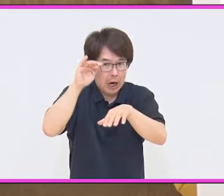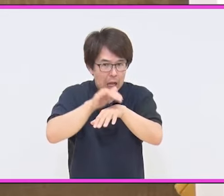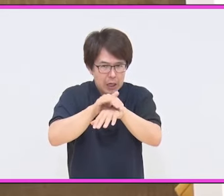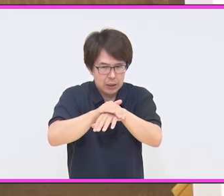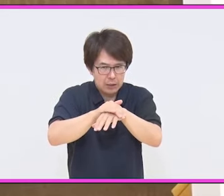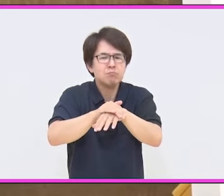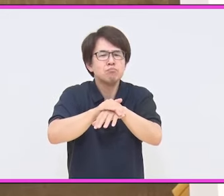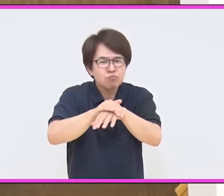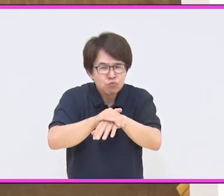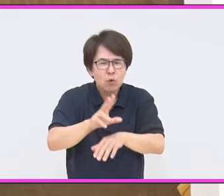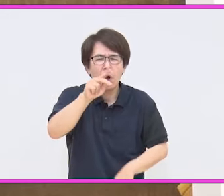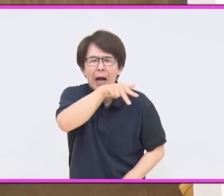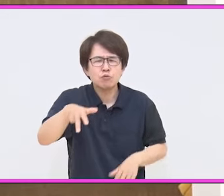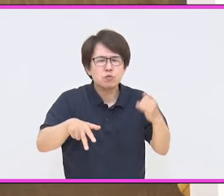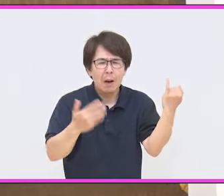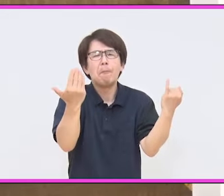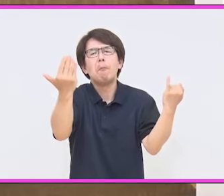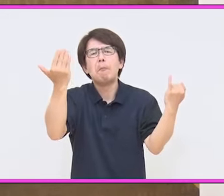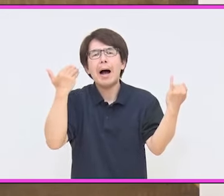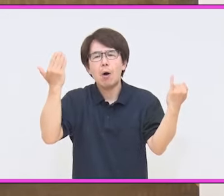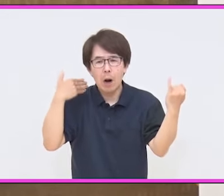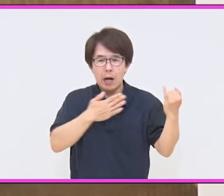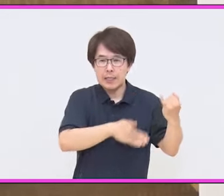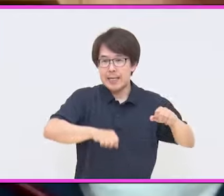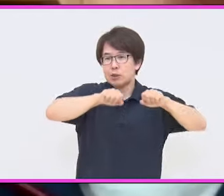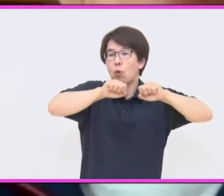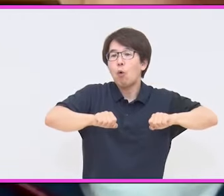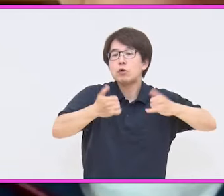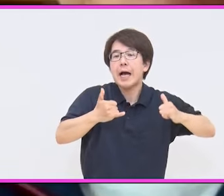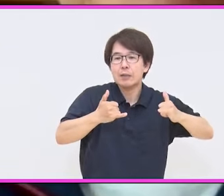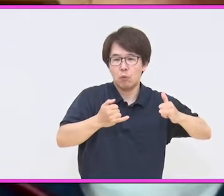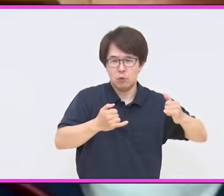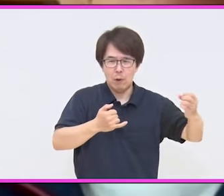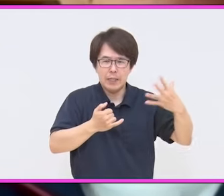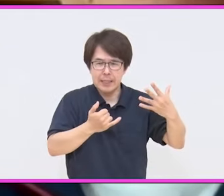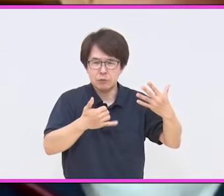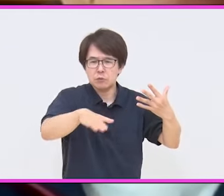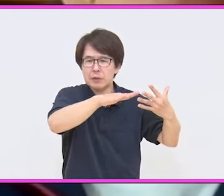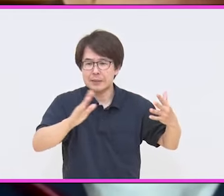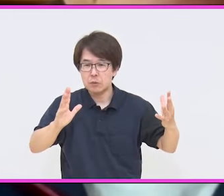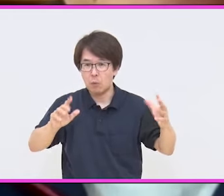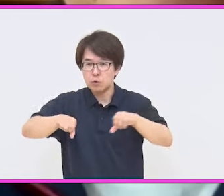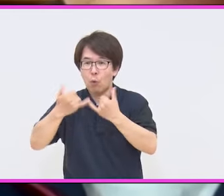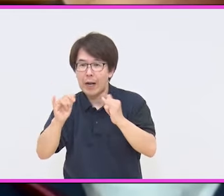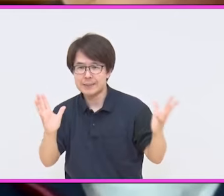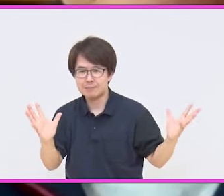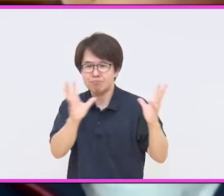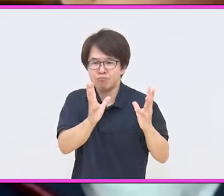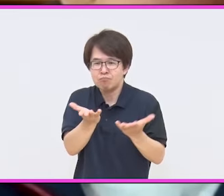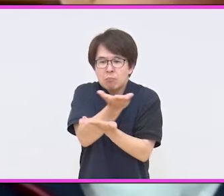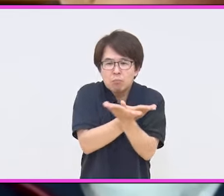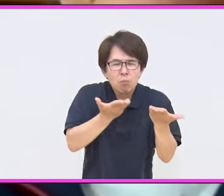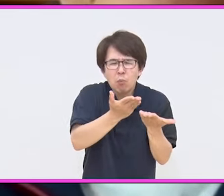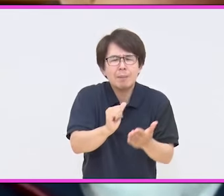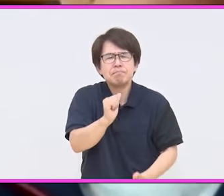はその健常者と言われる人との交わりっていうのはまだ少なかったんでしょうか。